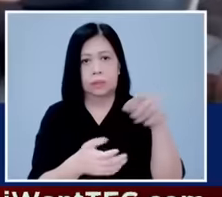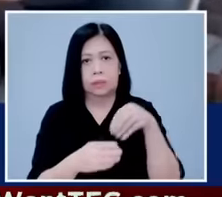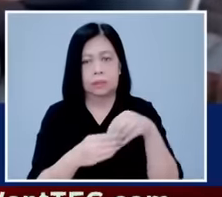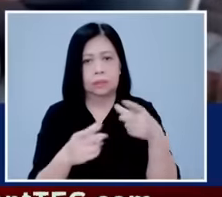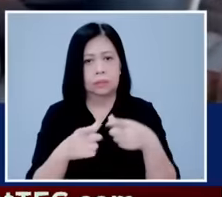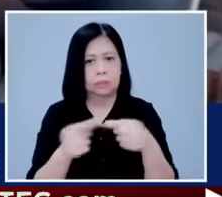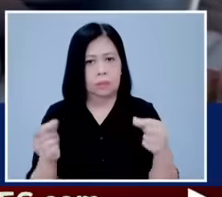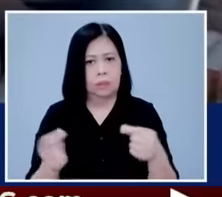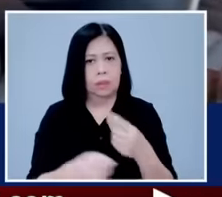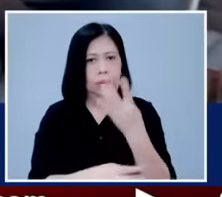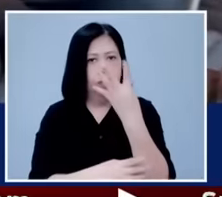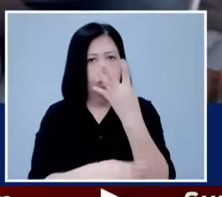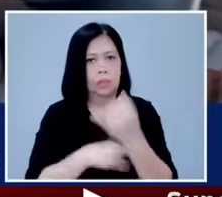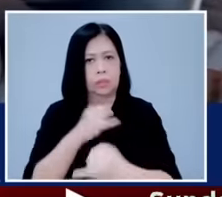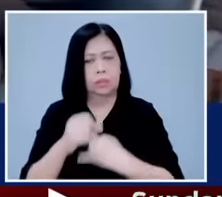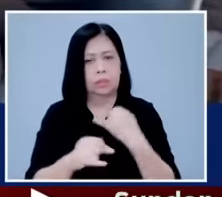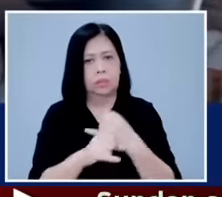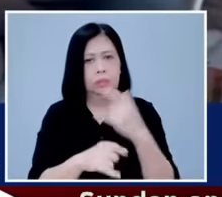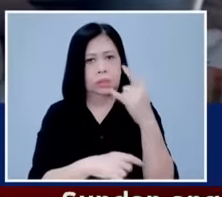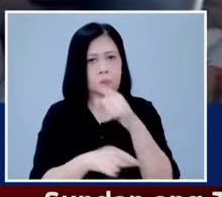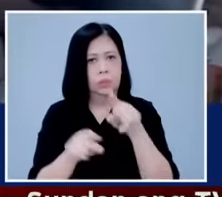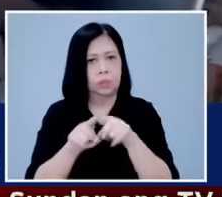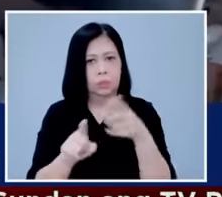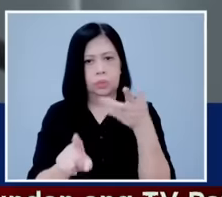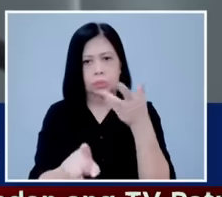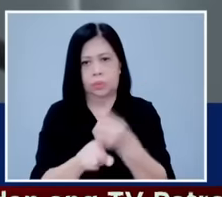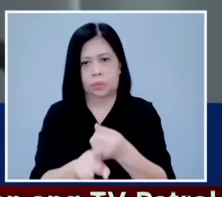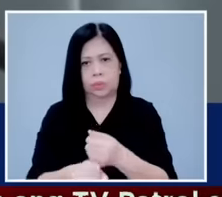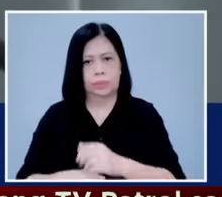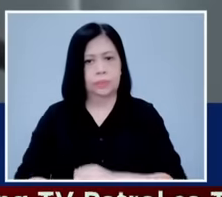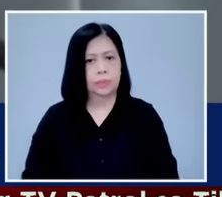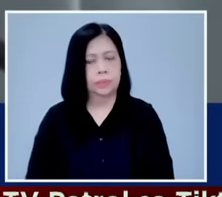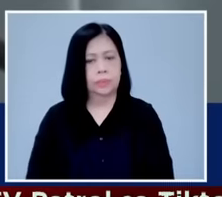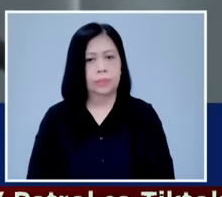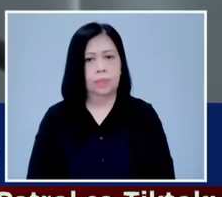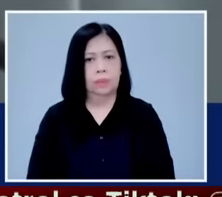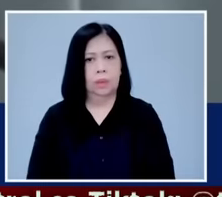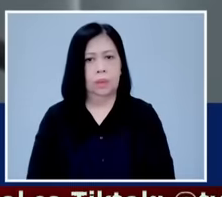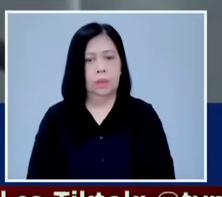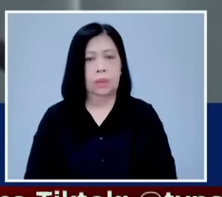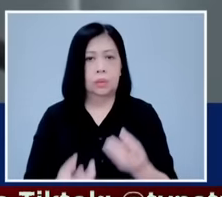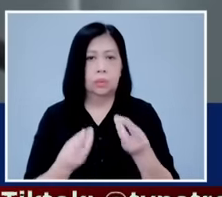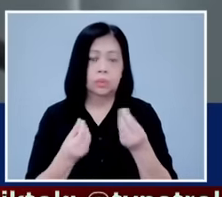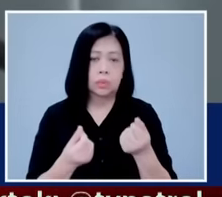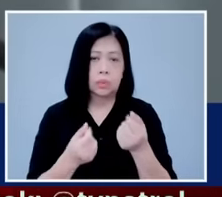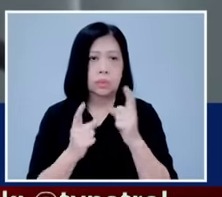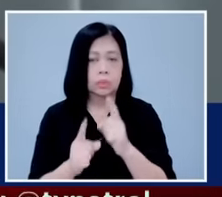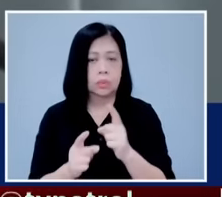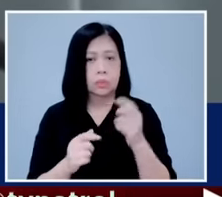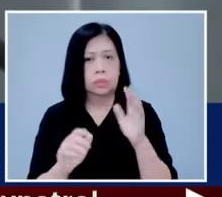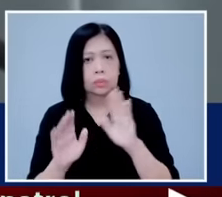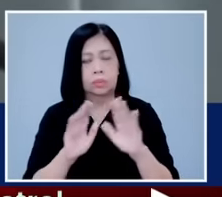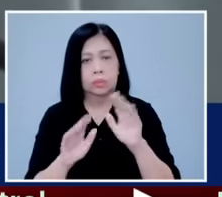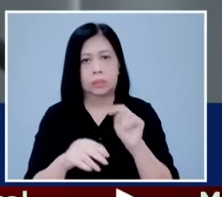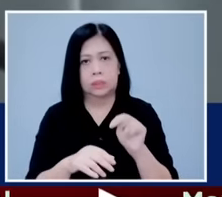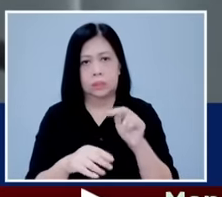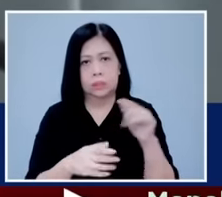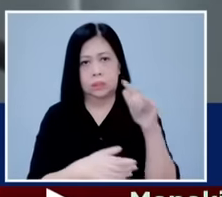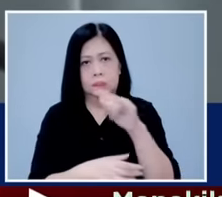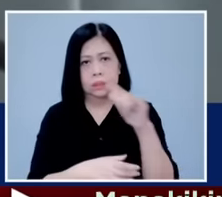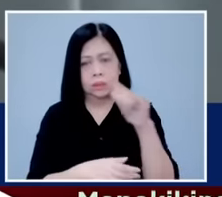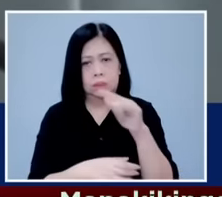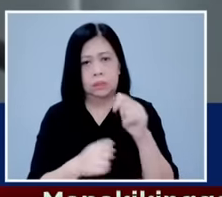habang 4 na international flights din ang naapektuhan. And in order to address the transportation needs, there is